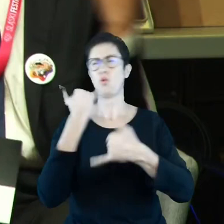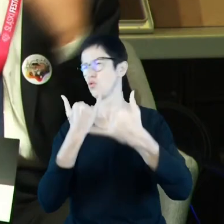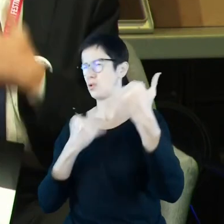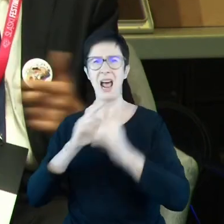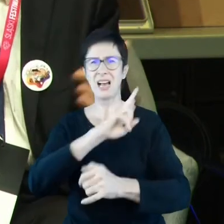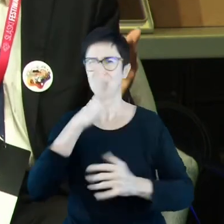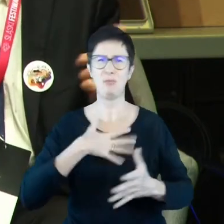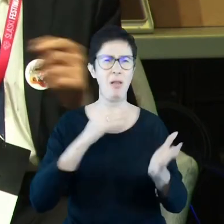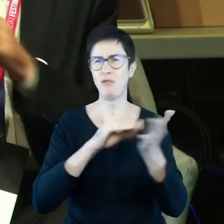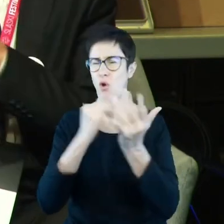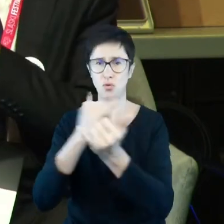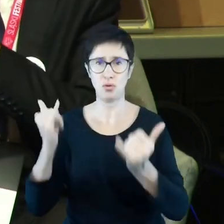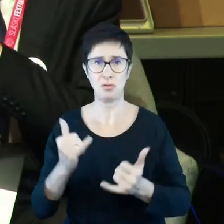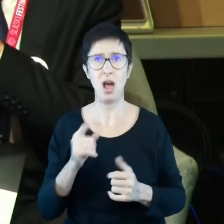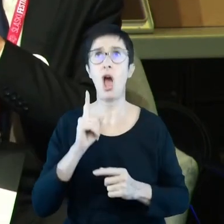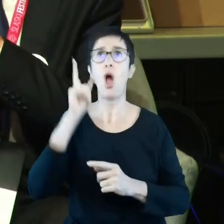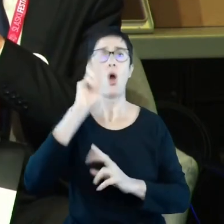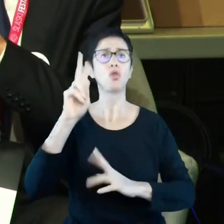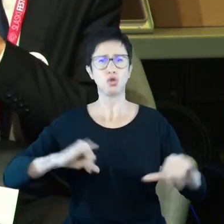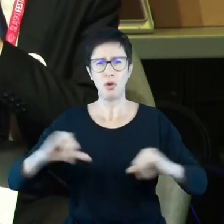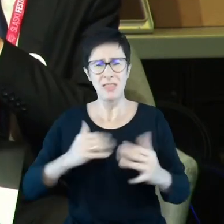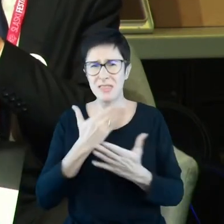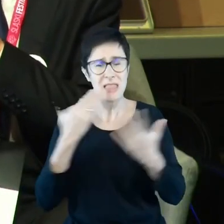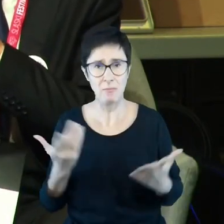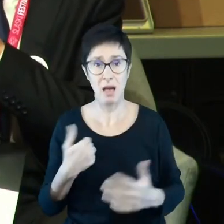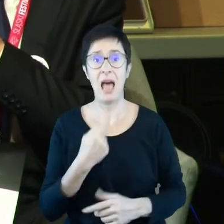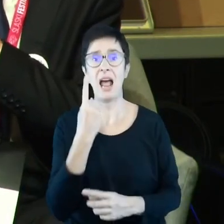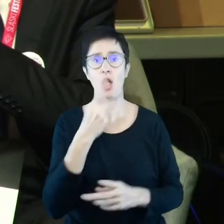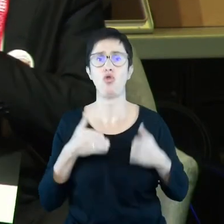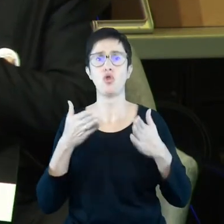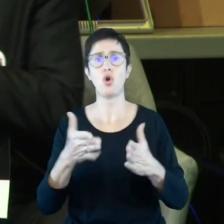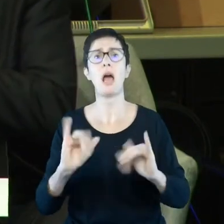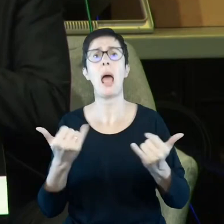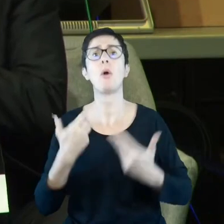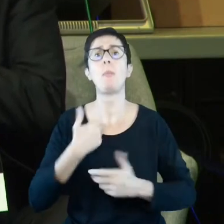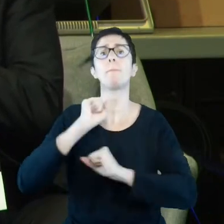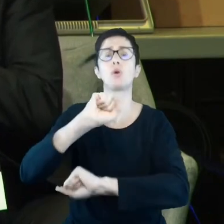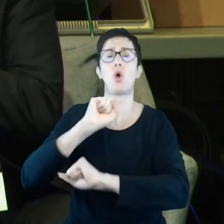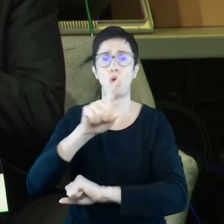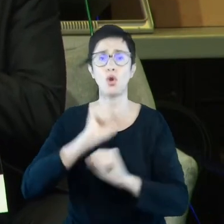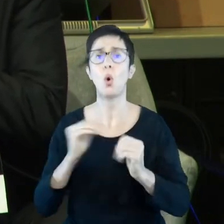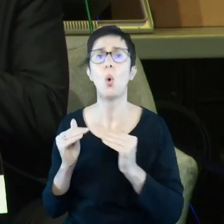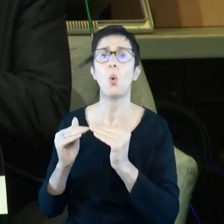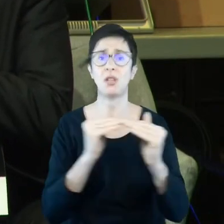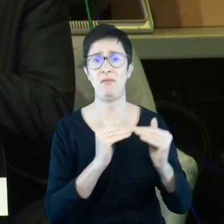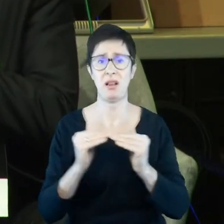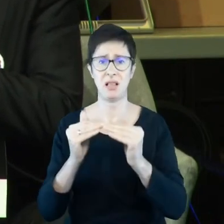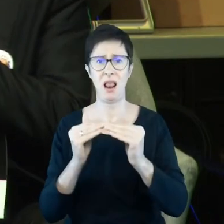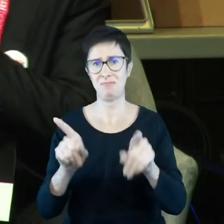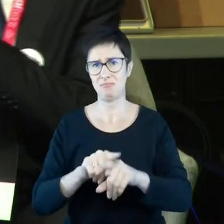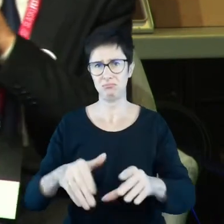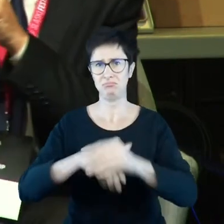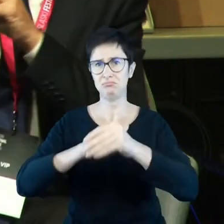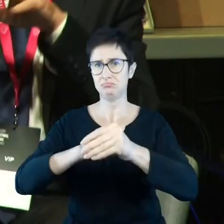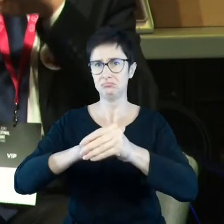nic tym nie rządzi, to jedyną drogą, jaką my możemy się przeciwko temu bronić, jest uniwersalny uścisk dłoni. To jest ludzka